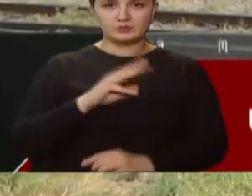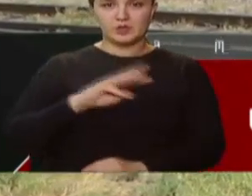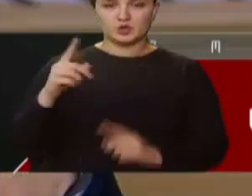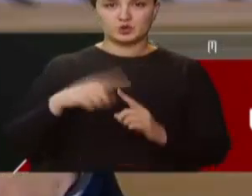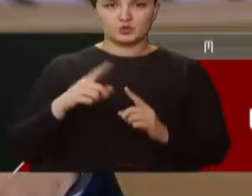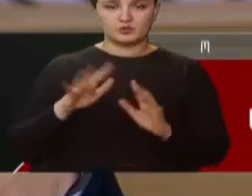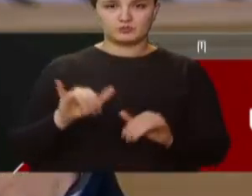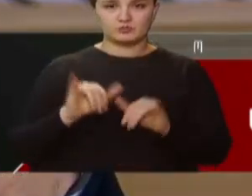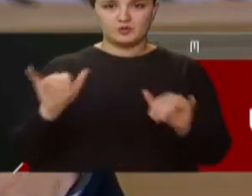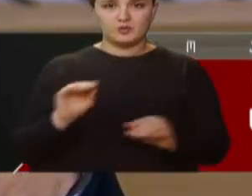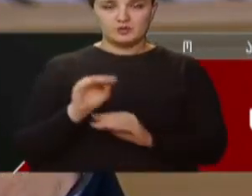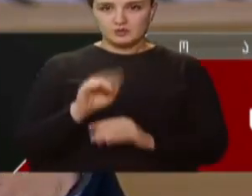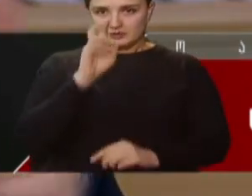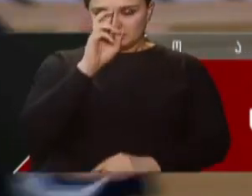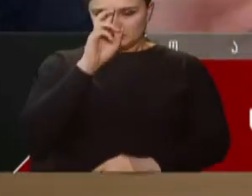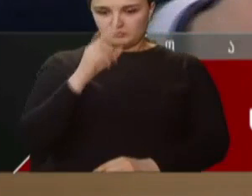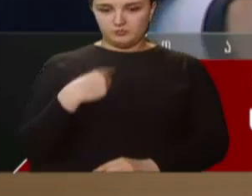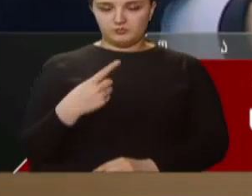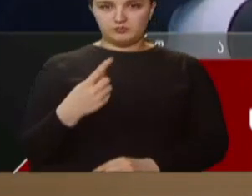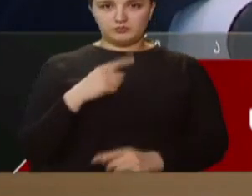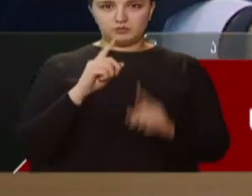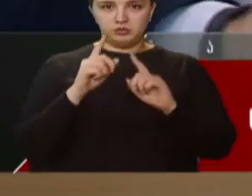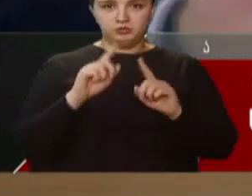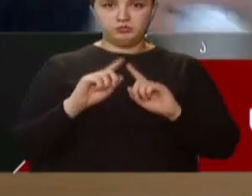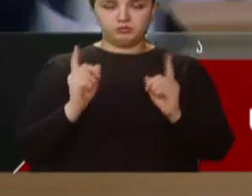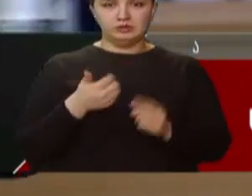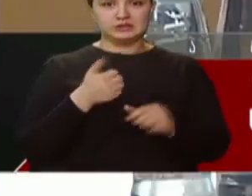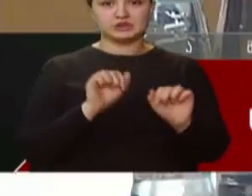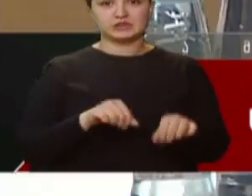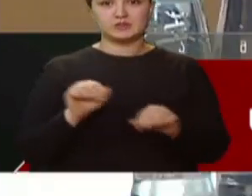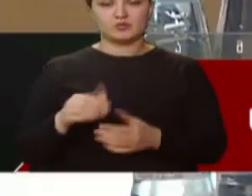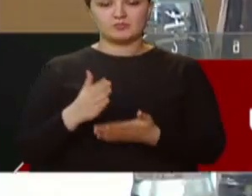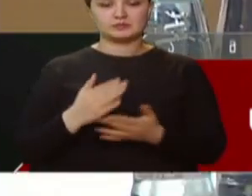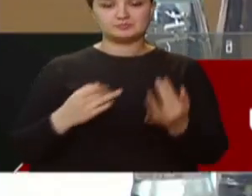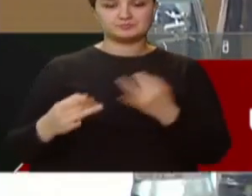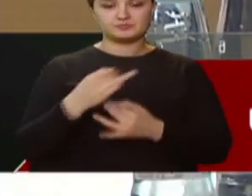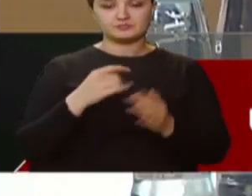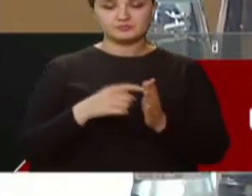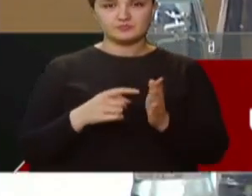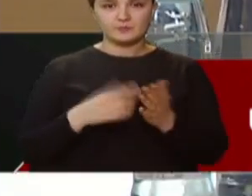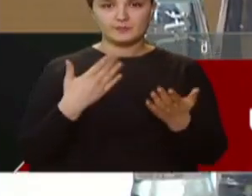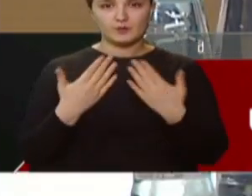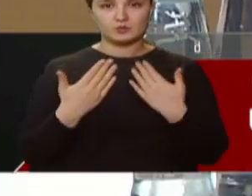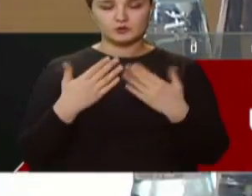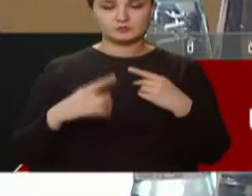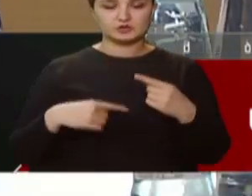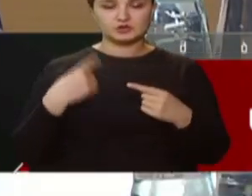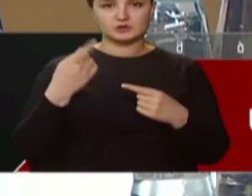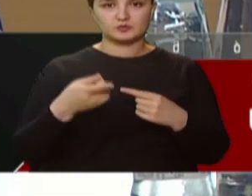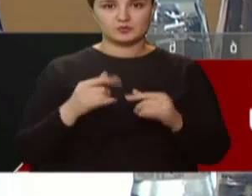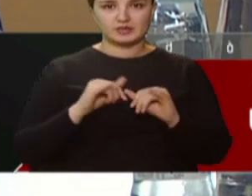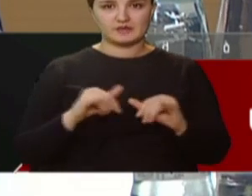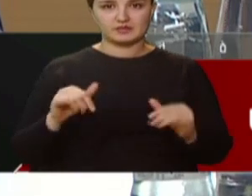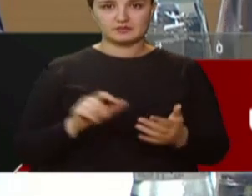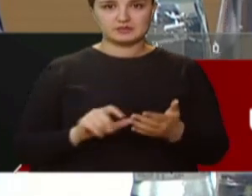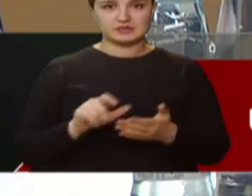გაზრდის. Მთავრობა შორისი კომისიის ხდომა კარგი შესაძლებლობაა განვიხილოთ ჩვენი ურთიერთობების, შემდგომი განვითარების